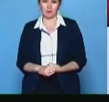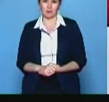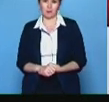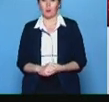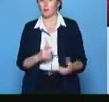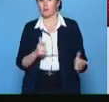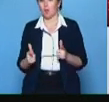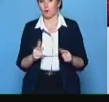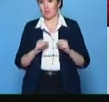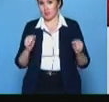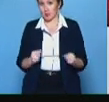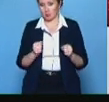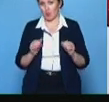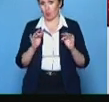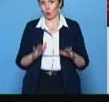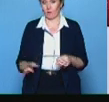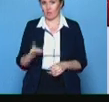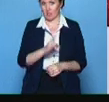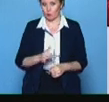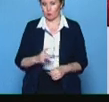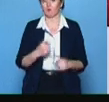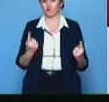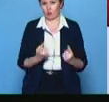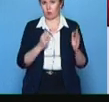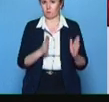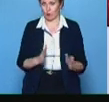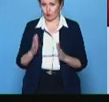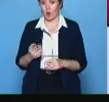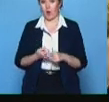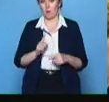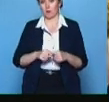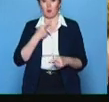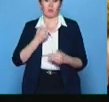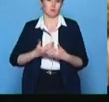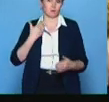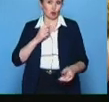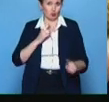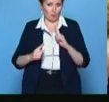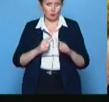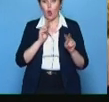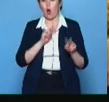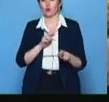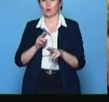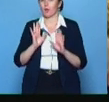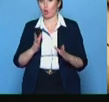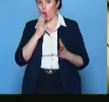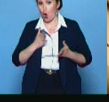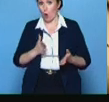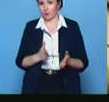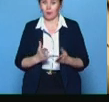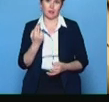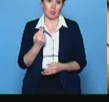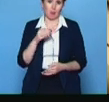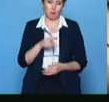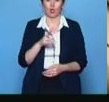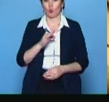Подготовка к зиме идет в республике в штатном режиме, об этом накануне говорили на аппаратном совещании. На контроле не только котельные ЦТП, но и жилые дома, построенные